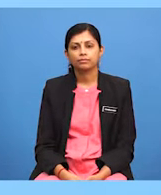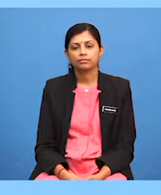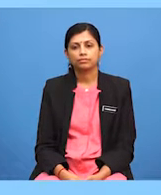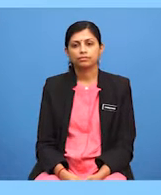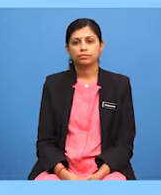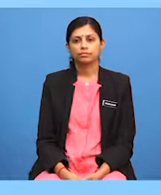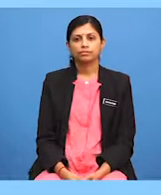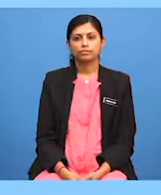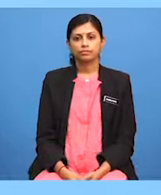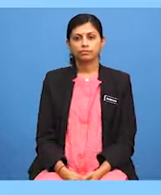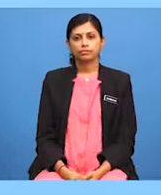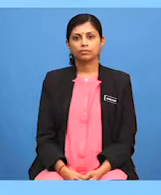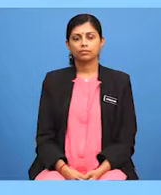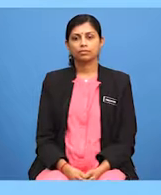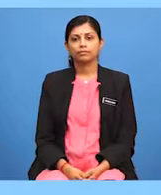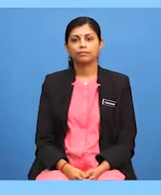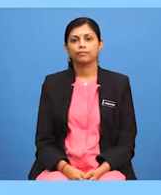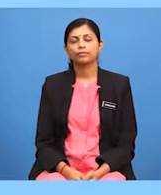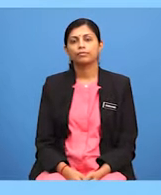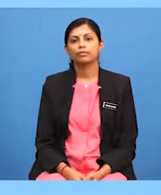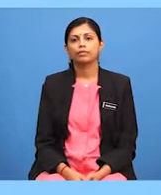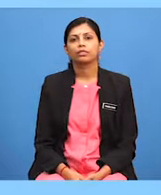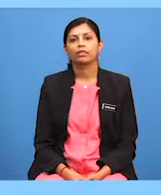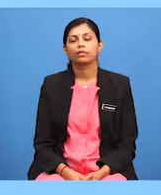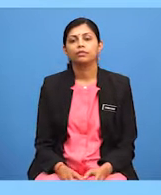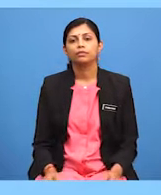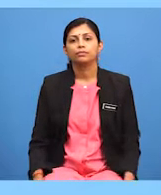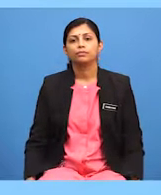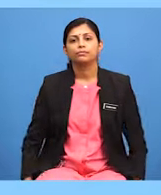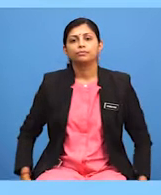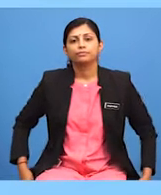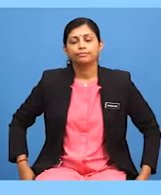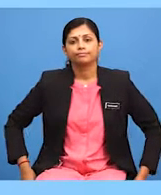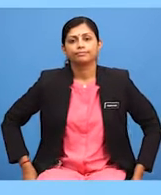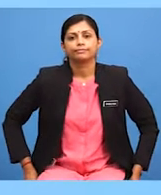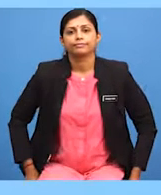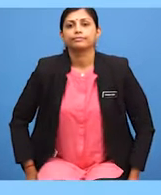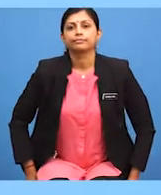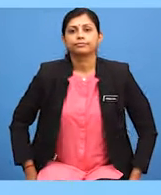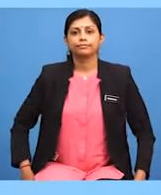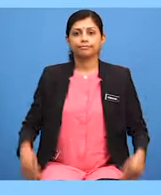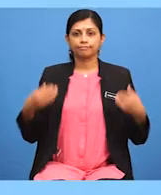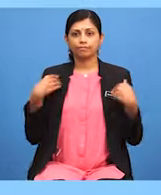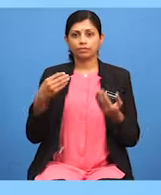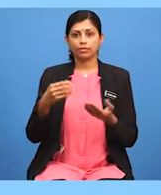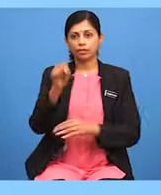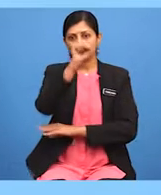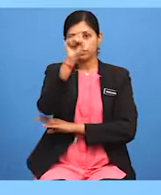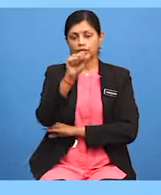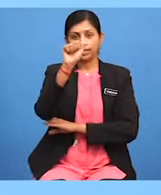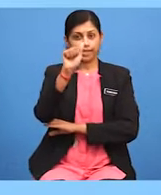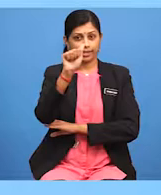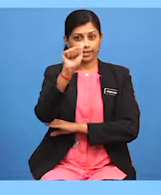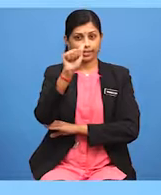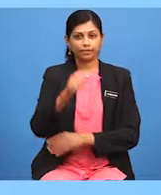berikut pula melibatkan masalah berkaitan kerja, kuasa dan